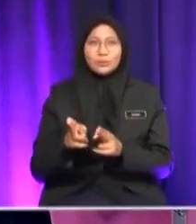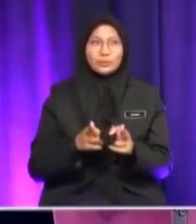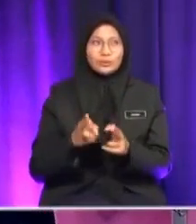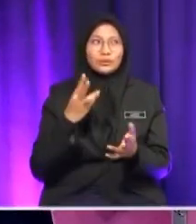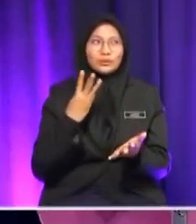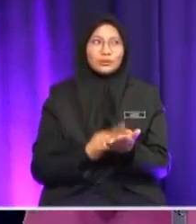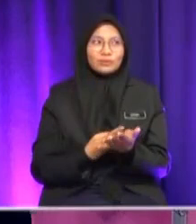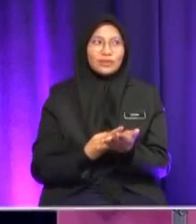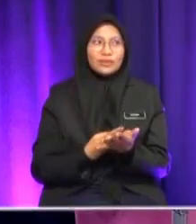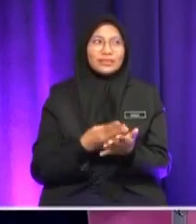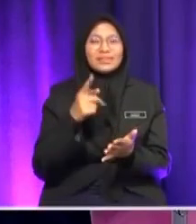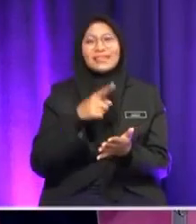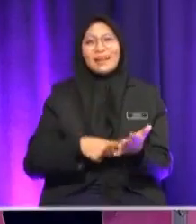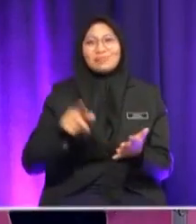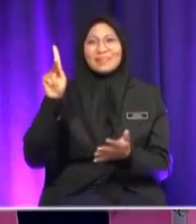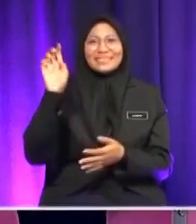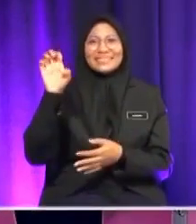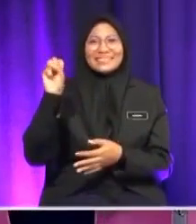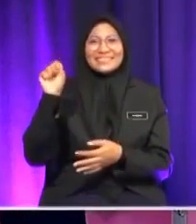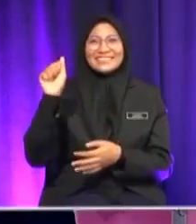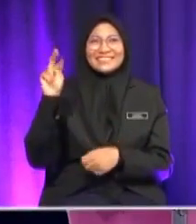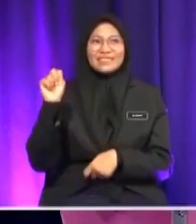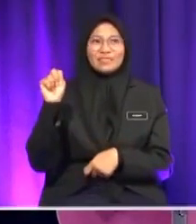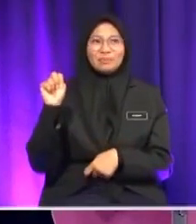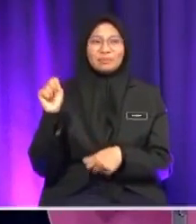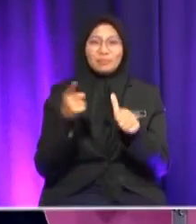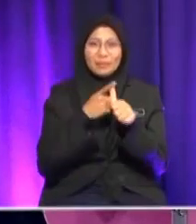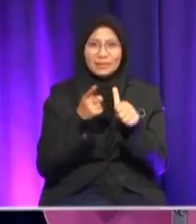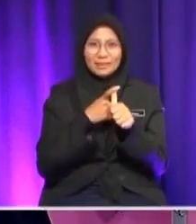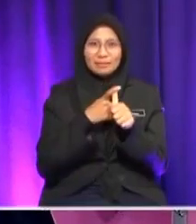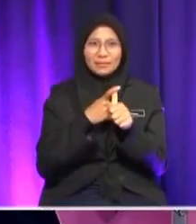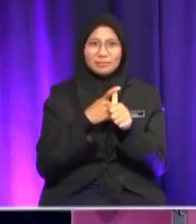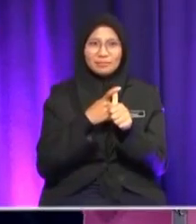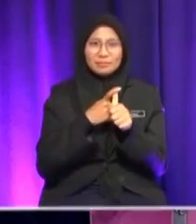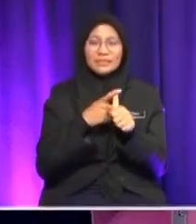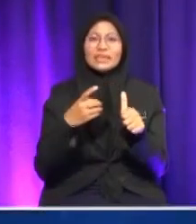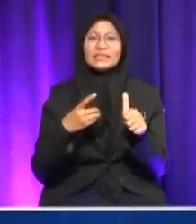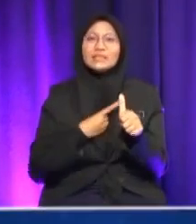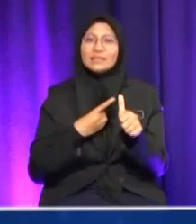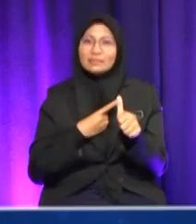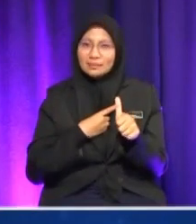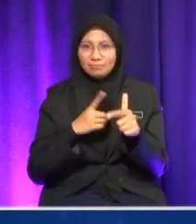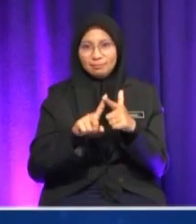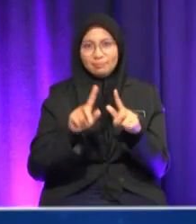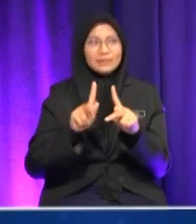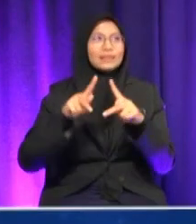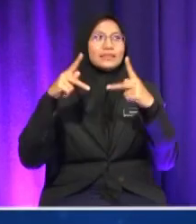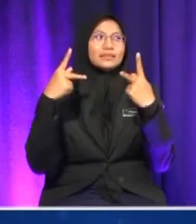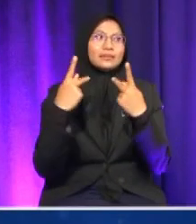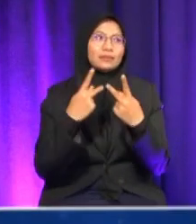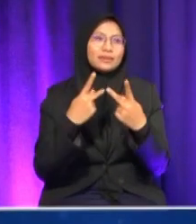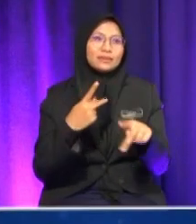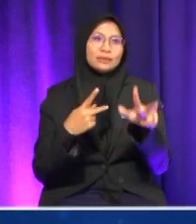apakah kesan yang akan berlaku? Ia meninggalkan kesan kepada diri kita, keluarga kita,